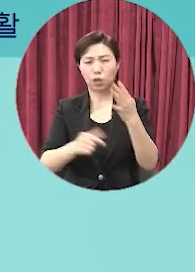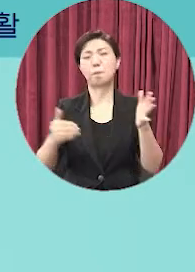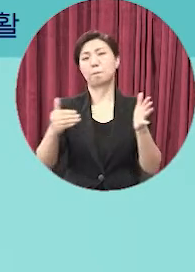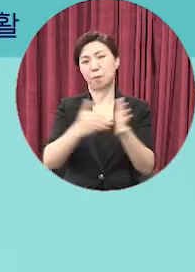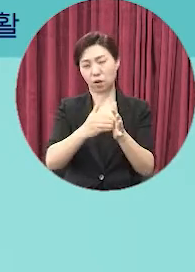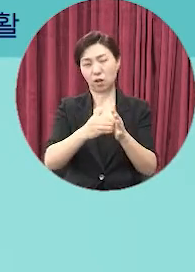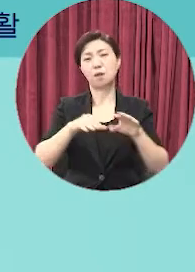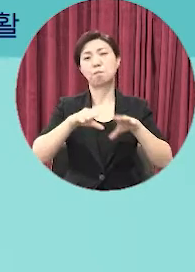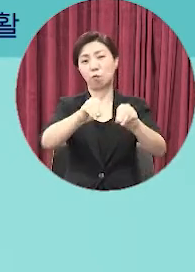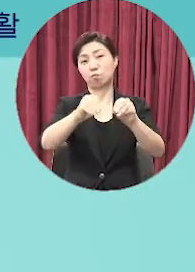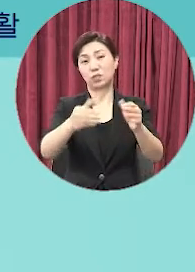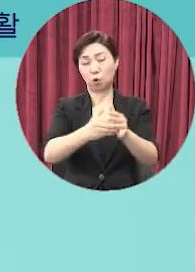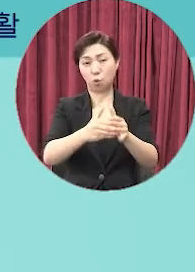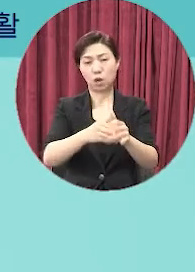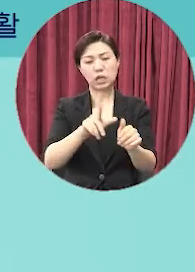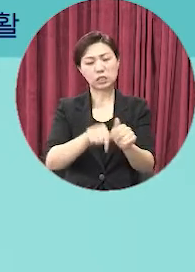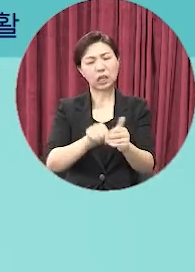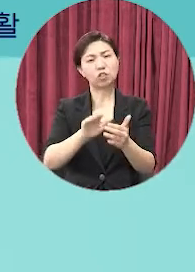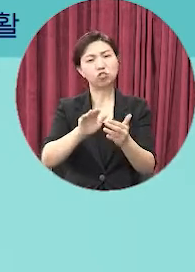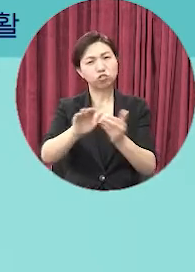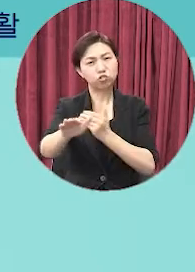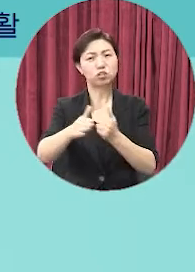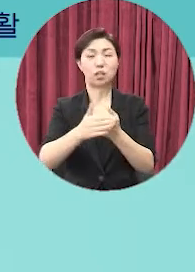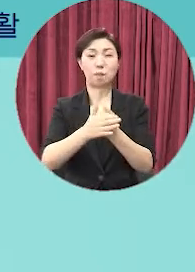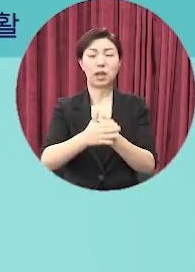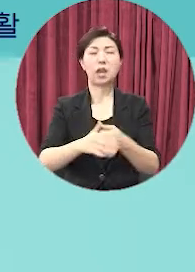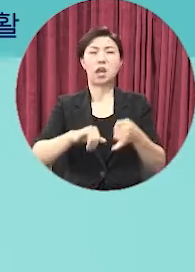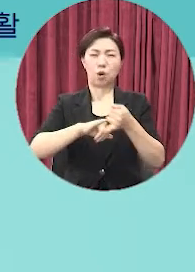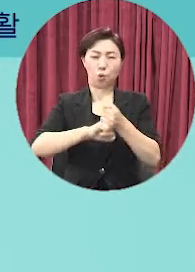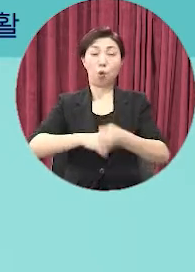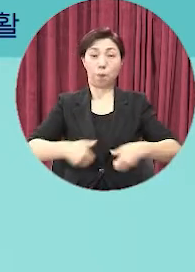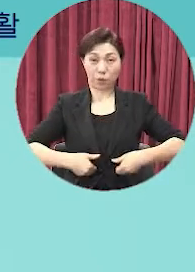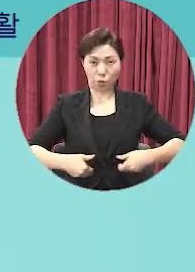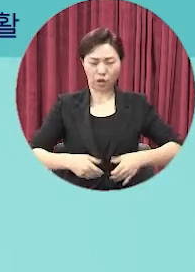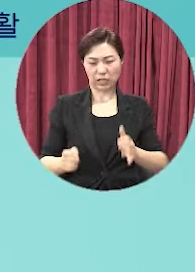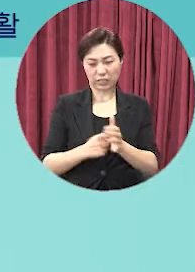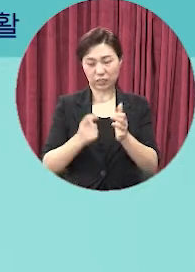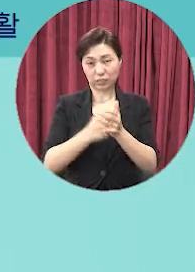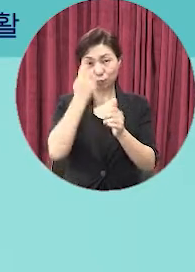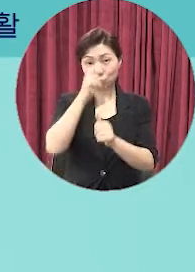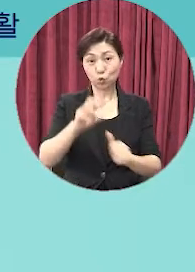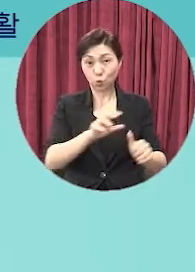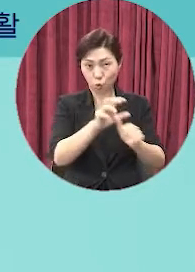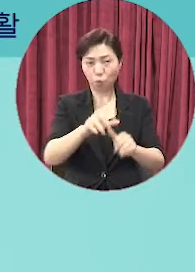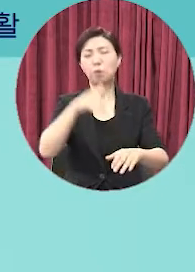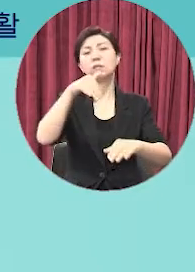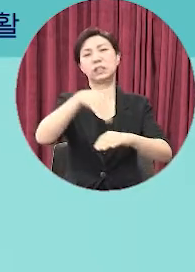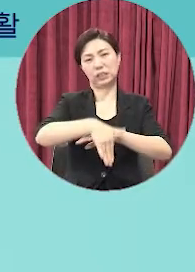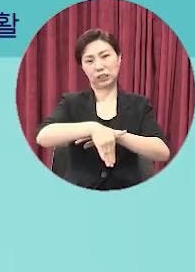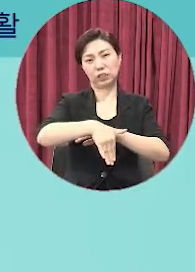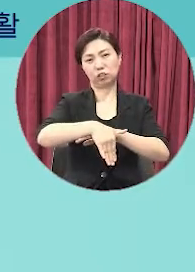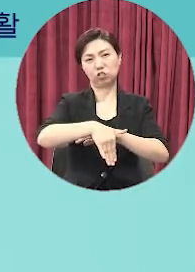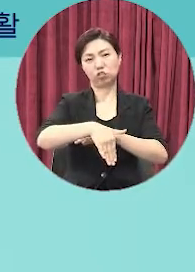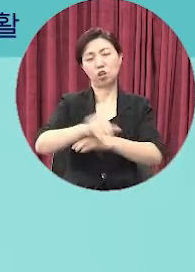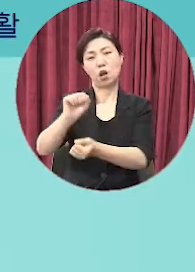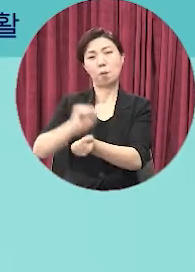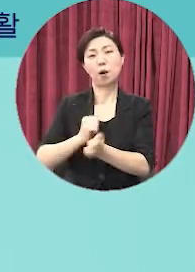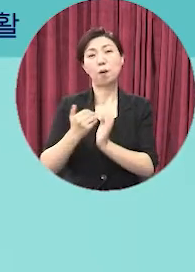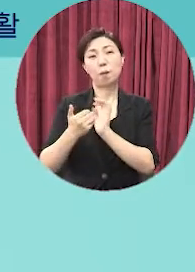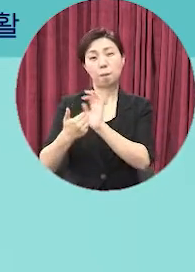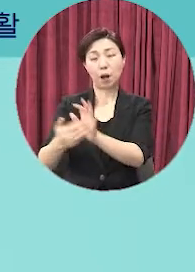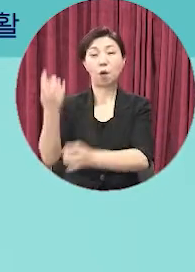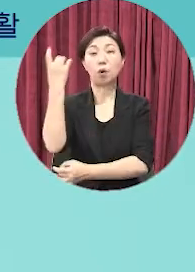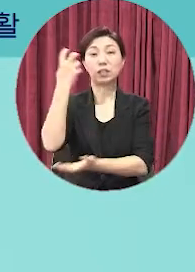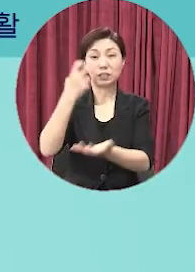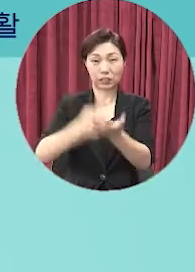시간이 지나니까 필수 대면이라든지 긴급 돌봄 서비스를 중심으로 일부는 방역 지침에 따라서 대면